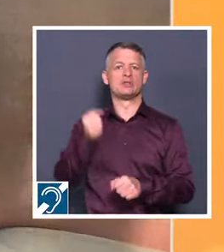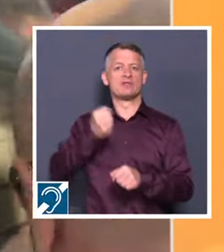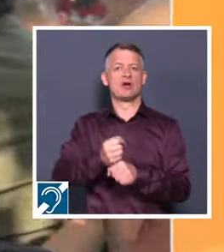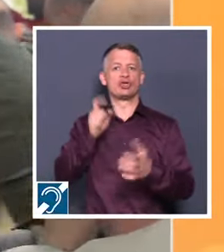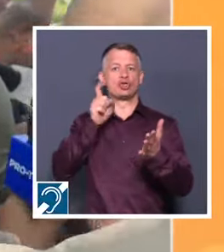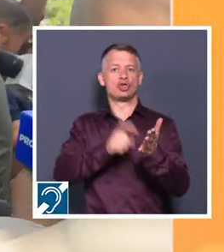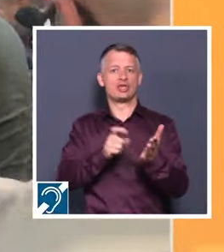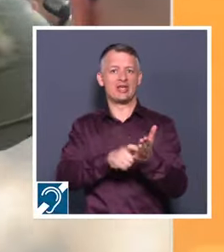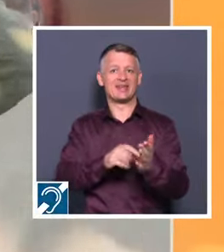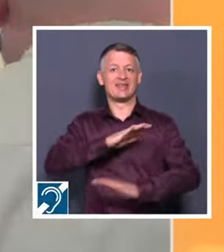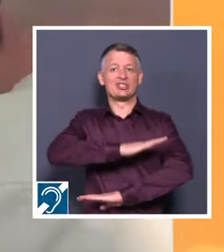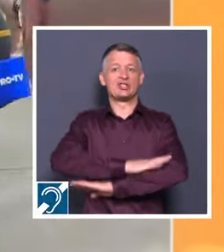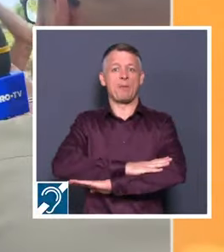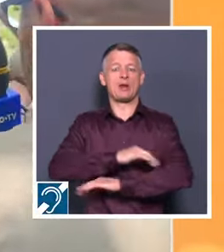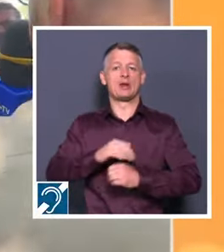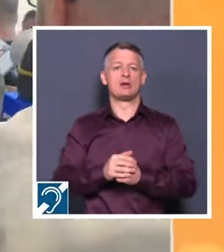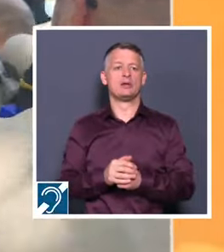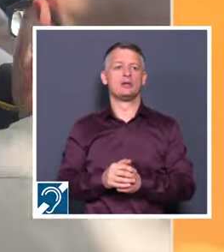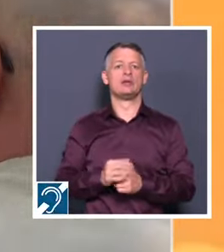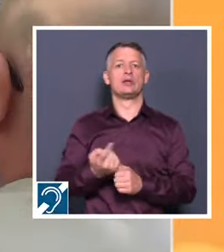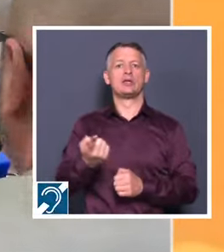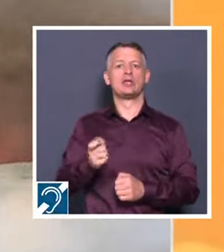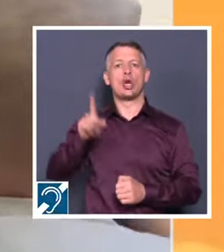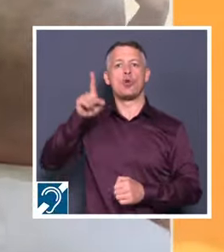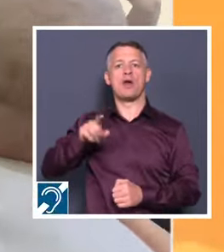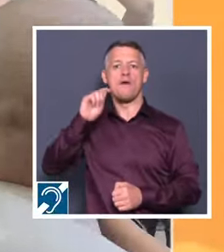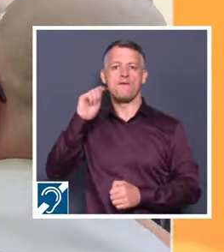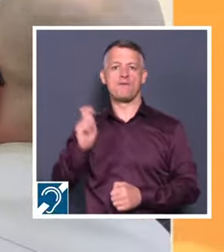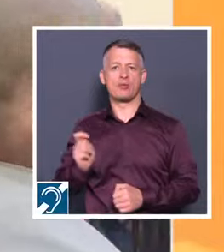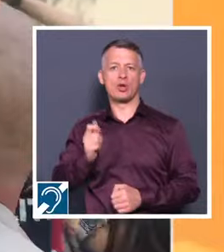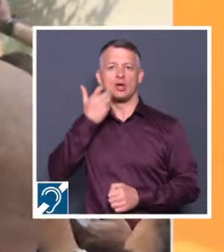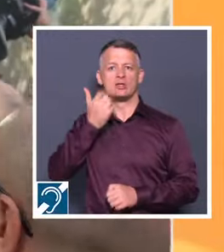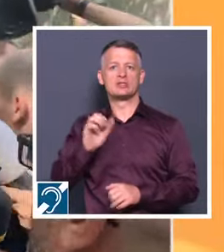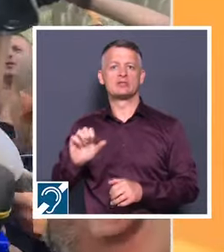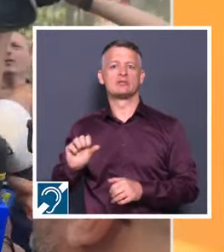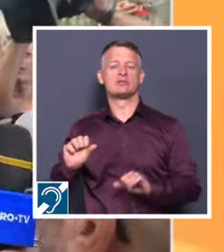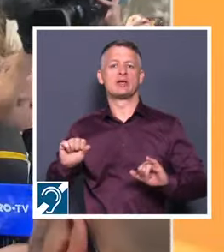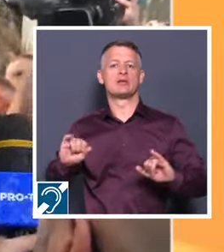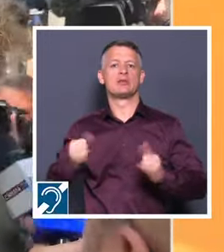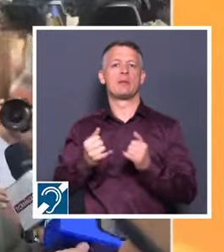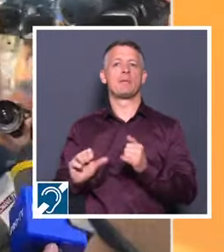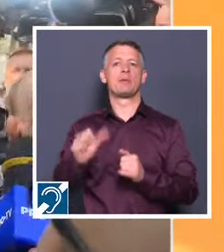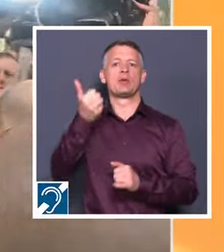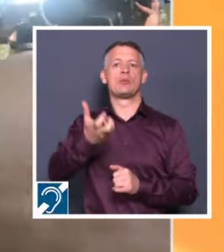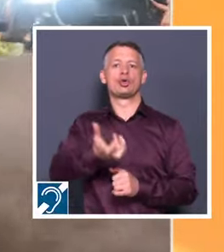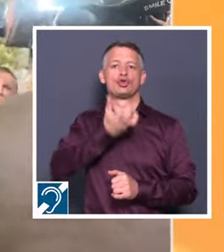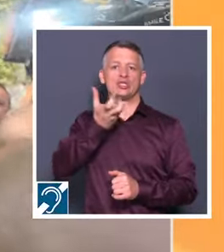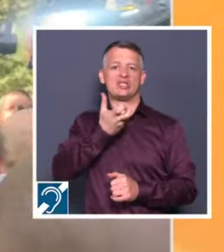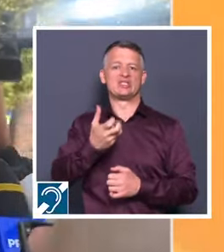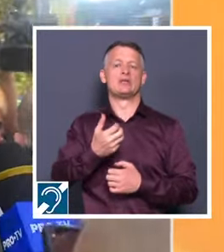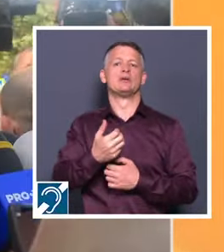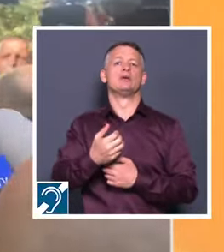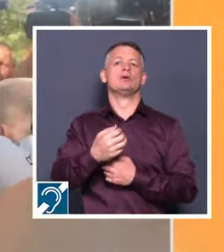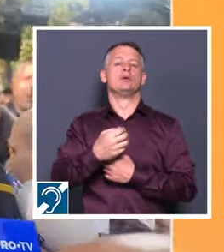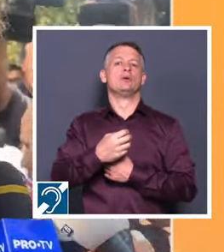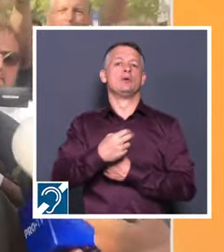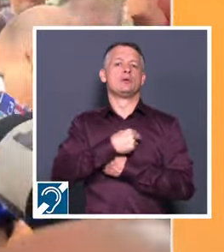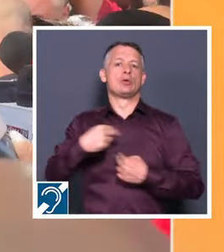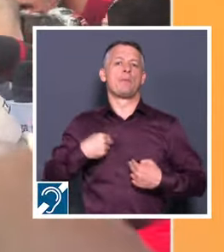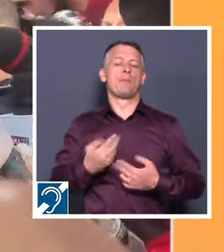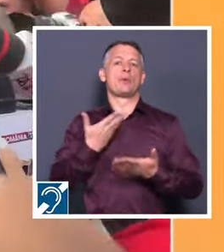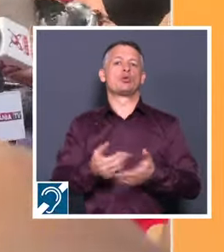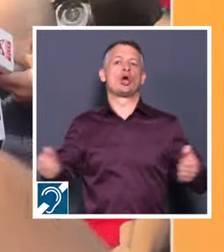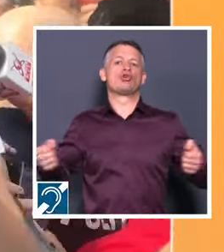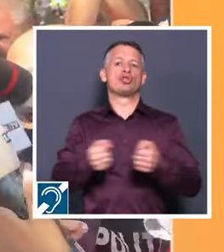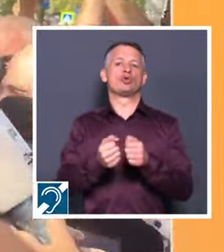o cercetare disciplinară din luna februarie, de când a avut loc primul termen în dosarul accidentului mortal din stațiunea 2 mai.